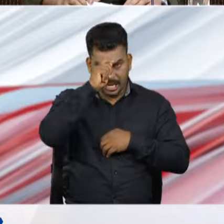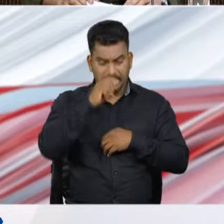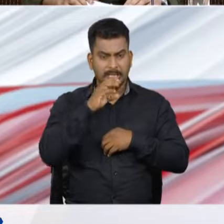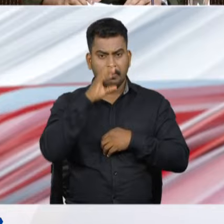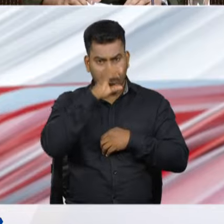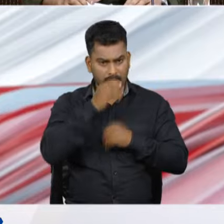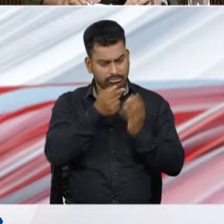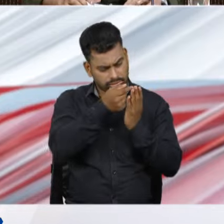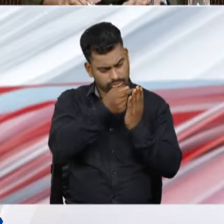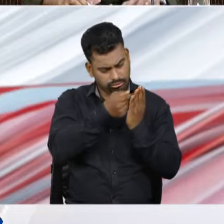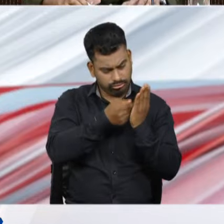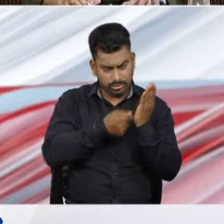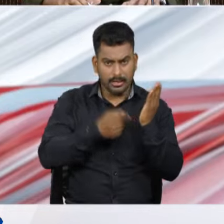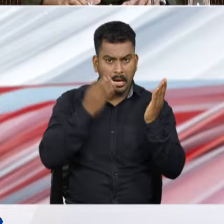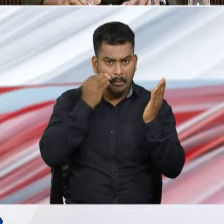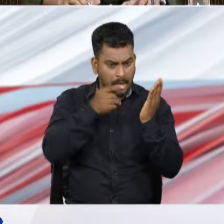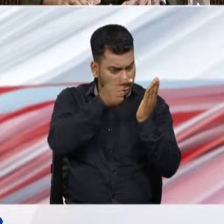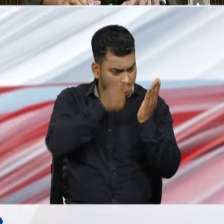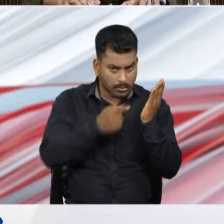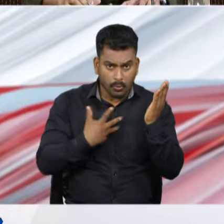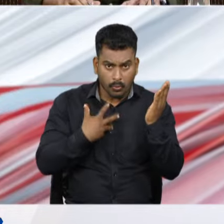ഫലപ്രഖ്യാപനം കഴിഞ്ഞ്